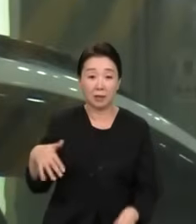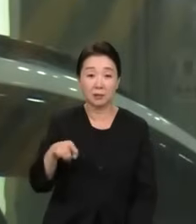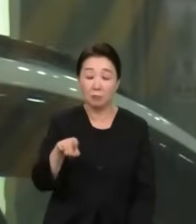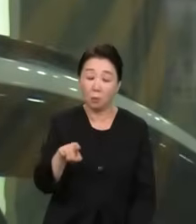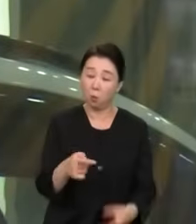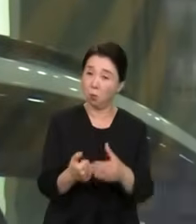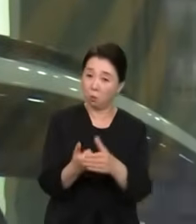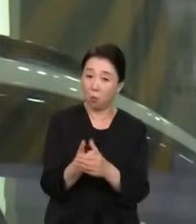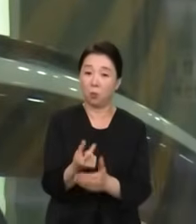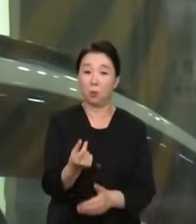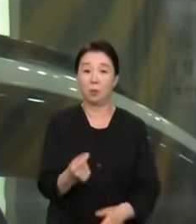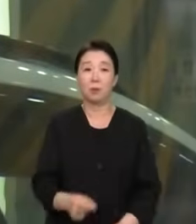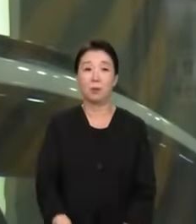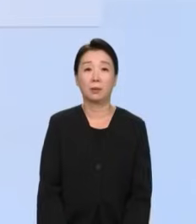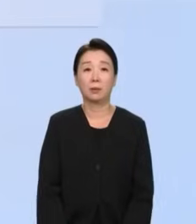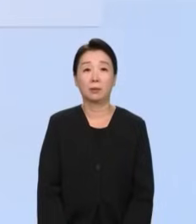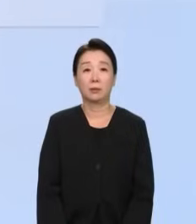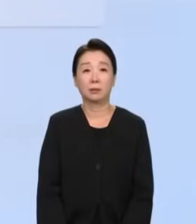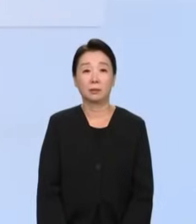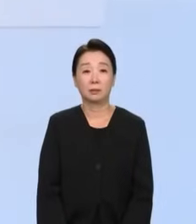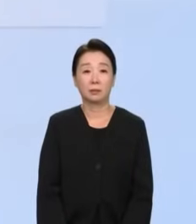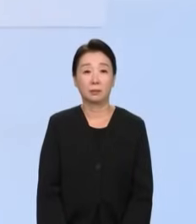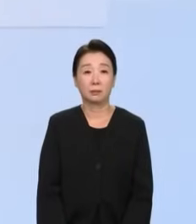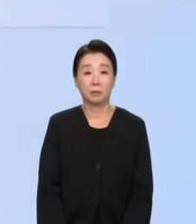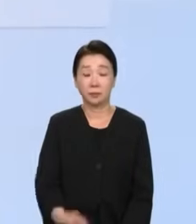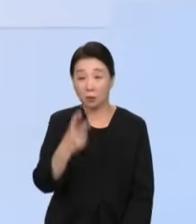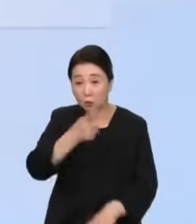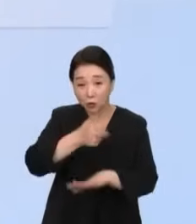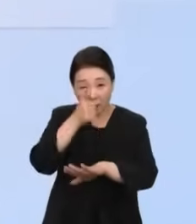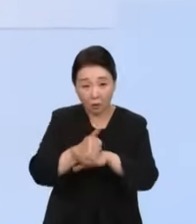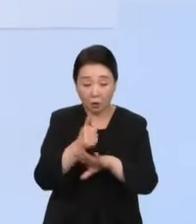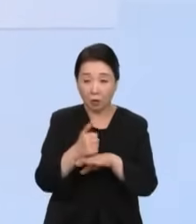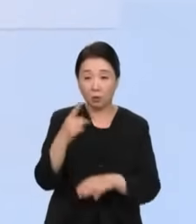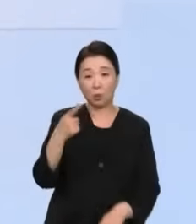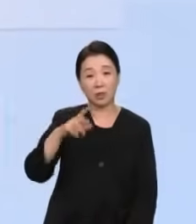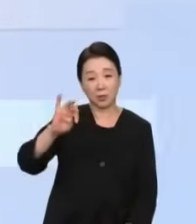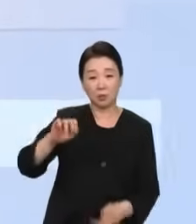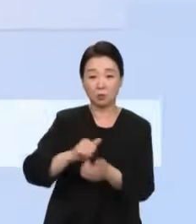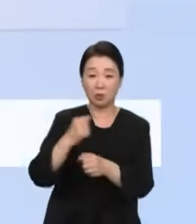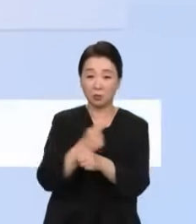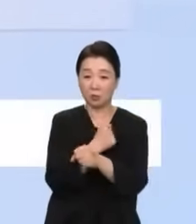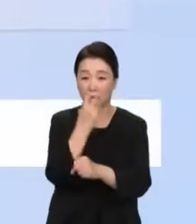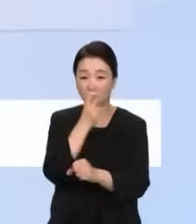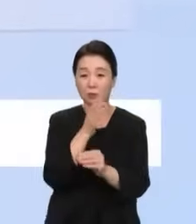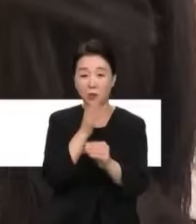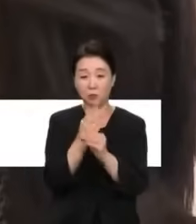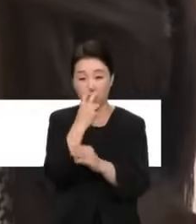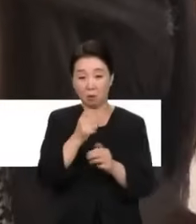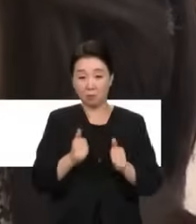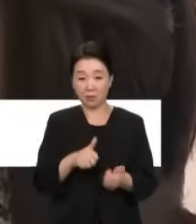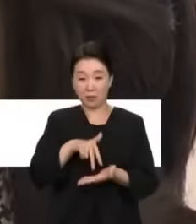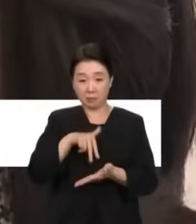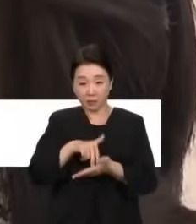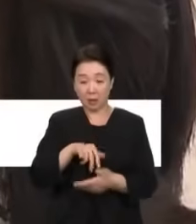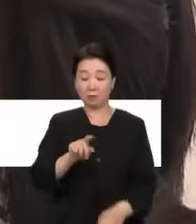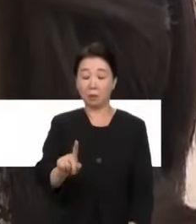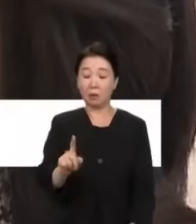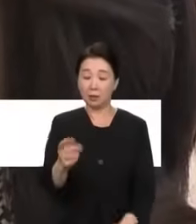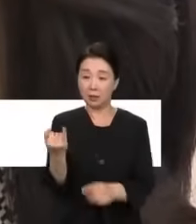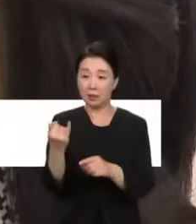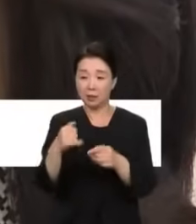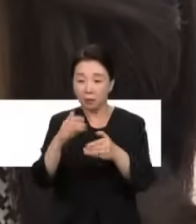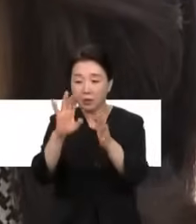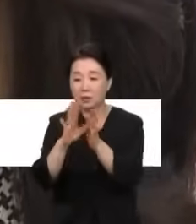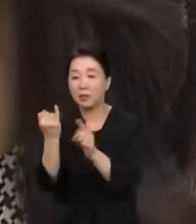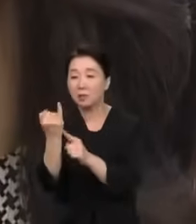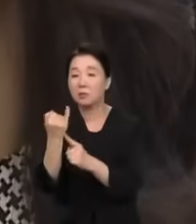이례적이란 평가가 나왔습니다 취재 결과 도이치 모터스 주가 조작 사건을 수사하던 검찰이이 과정에 김여사가 있었단